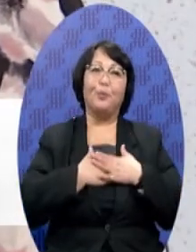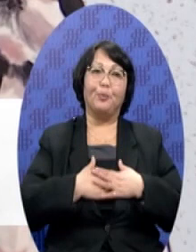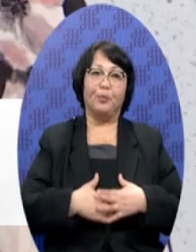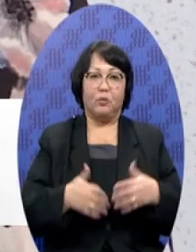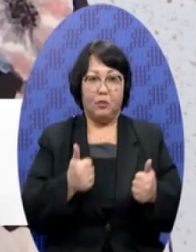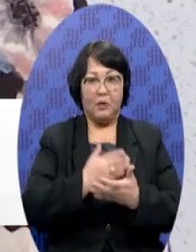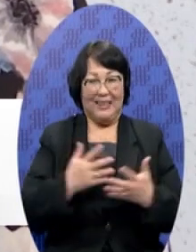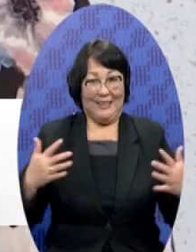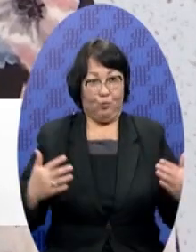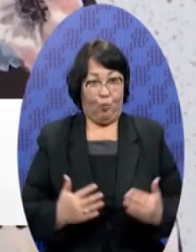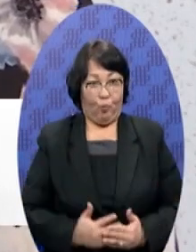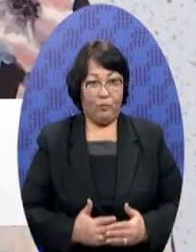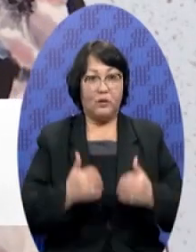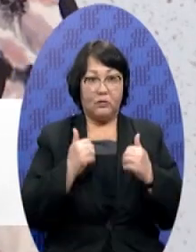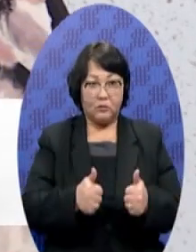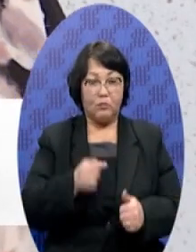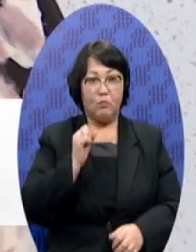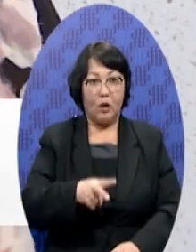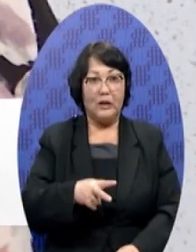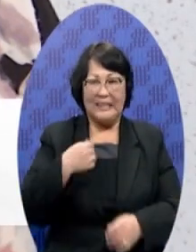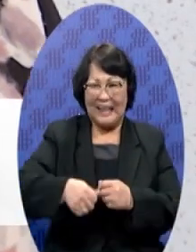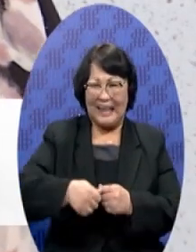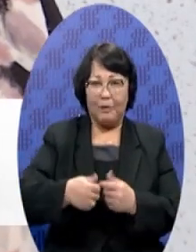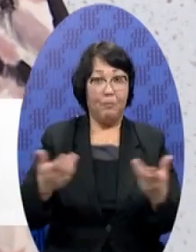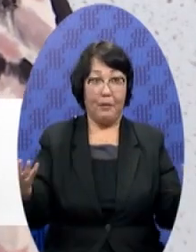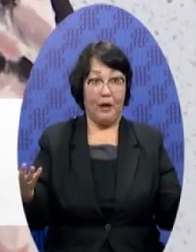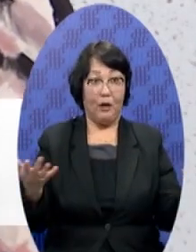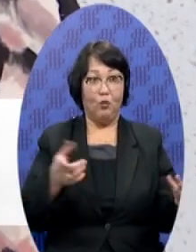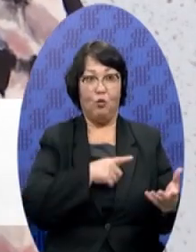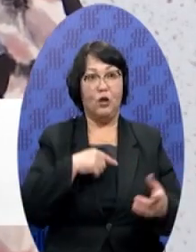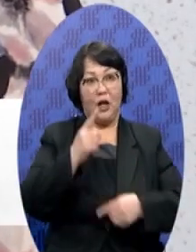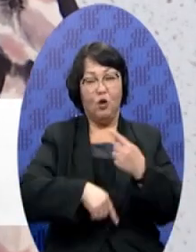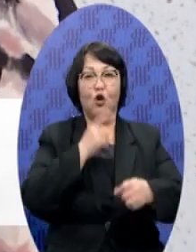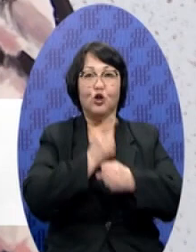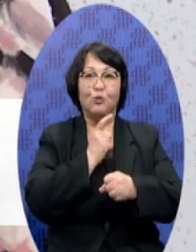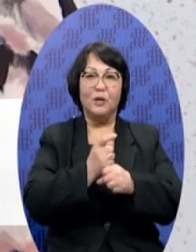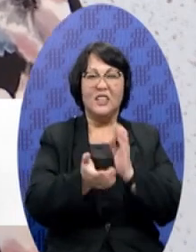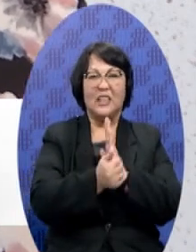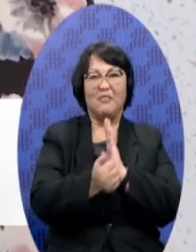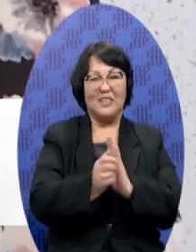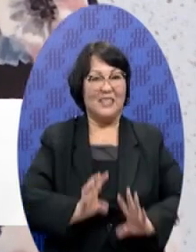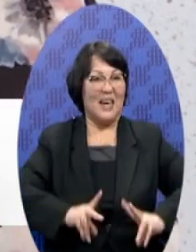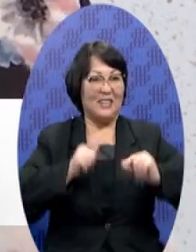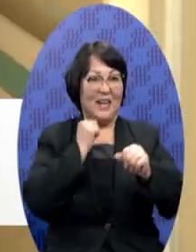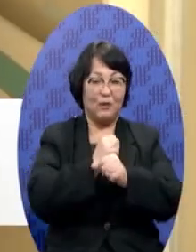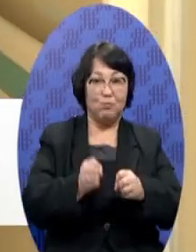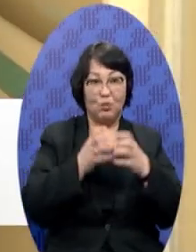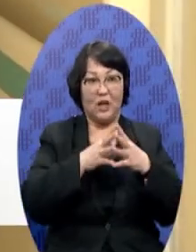жингээс асснаар одоо би өөрөө зарлагтай биш бүр хөдөлмөрийн чадвар сайжраад одоо ажлын маш их өндөр үтэмжтэй